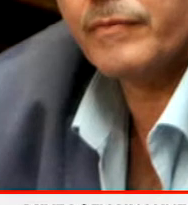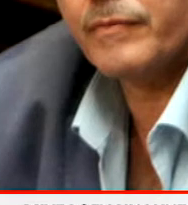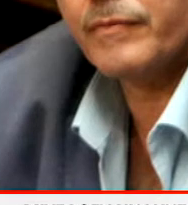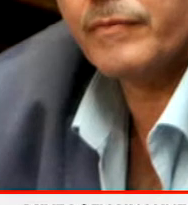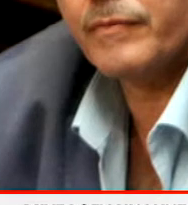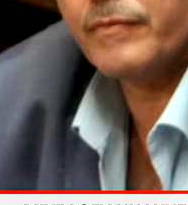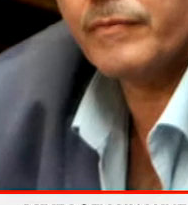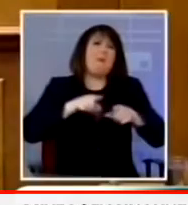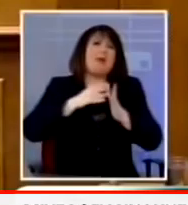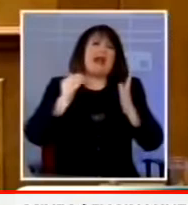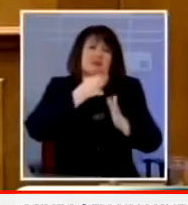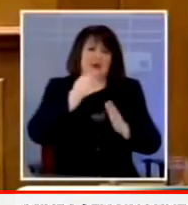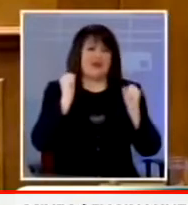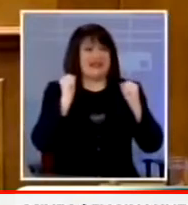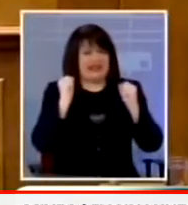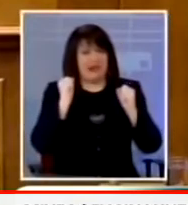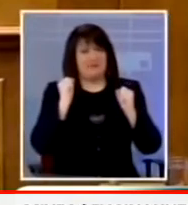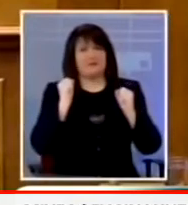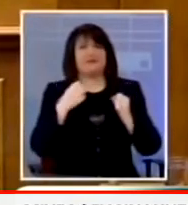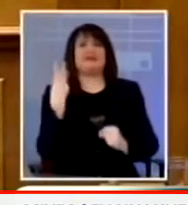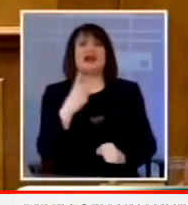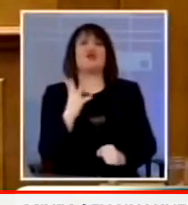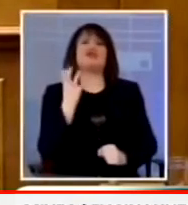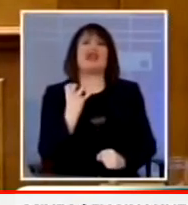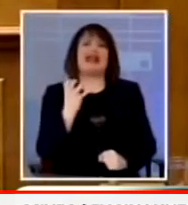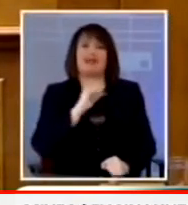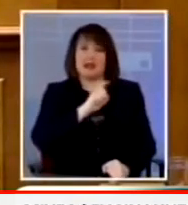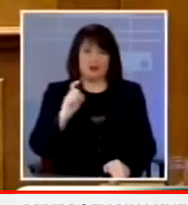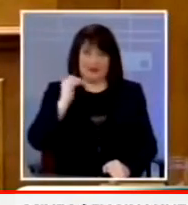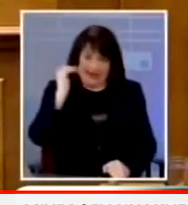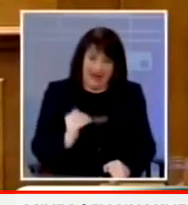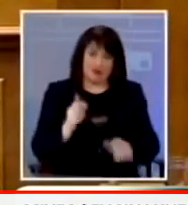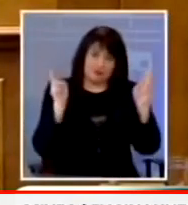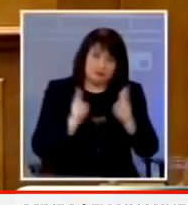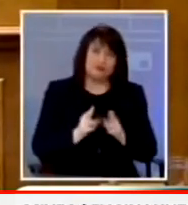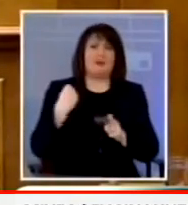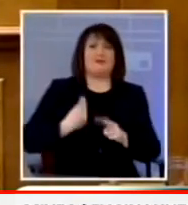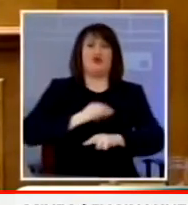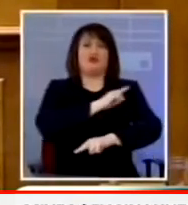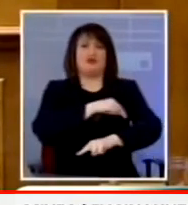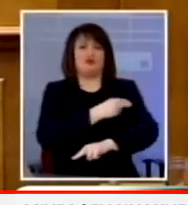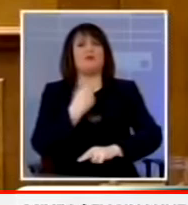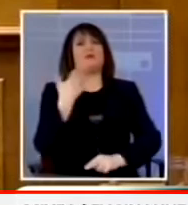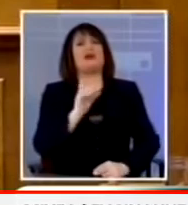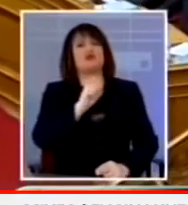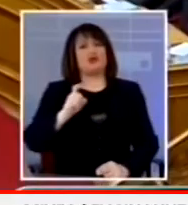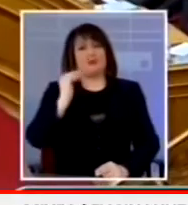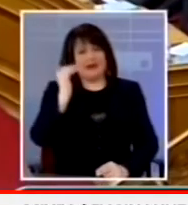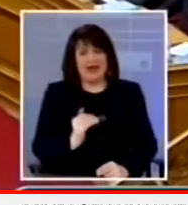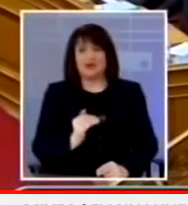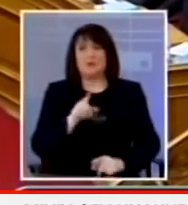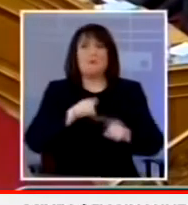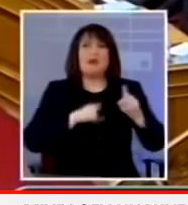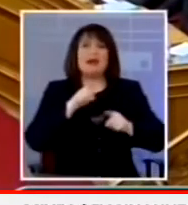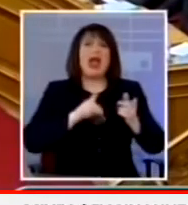συμπεριλαμβάνονται συγκεκριμένοι δήμοι. Ο Γιάννης Μιχαιλογιαννάκης επιχειρηματολογεί μάλιστα υπέρ της επανασύστασης των 4 Δήμων με συγκεκριμένα